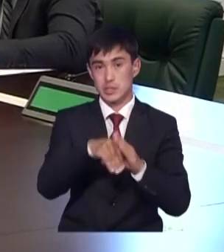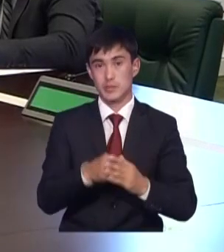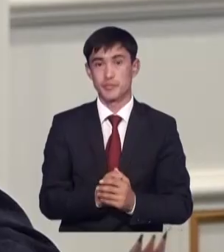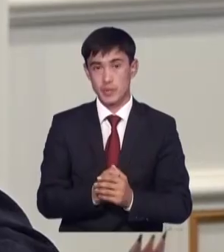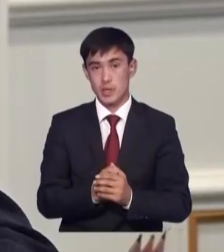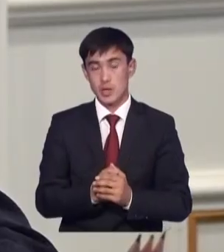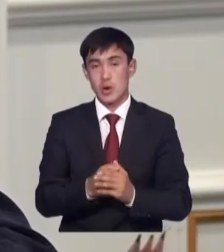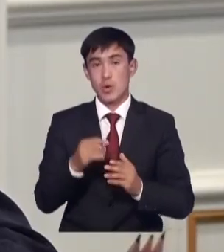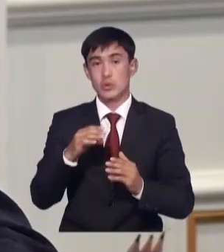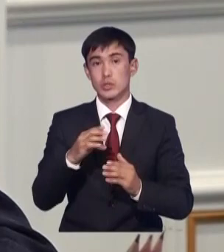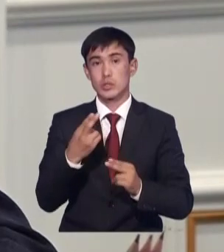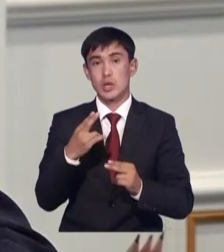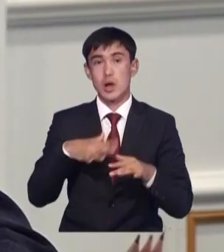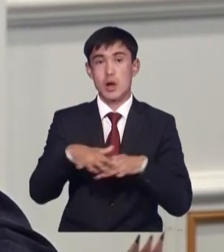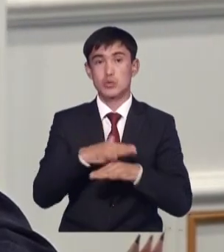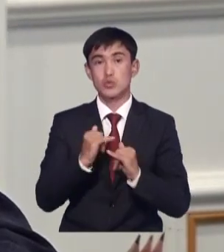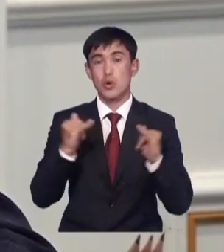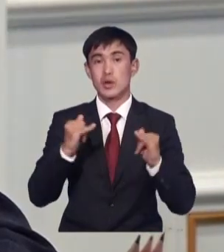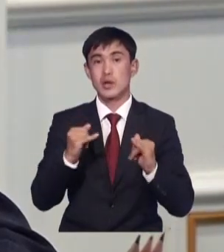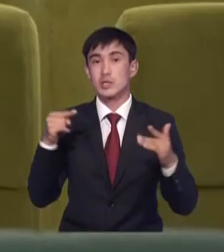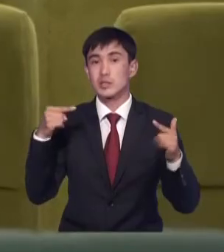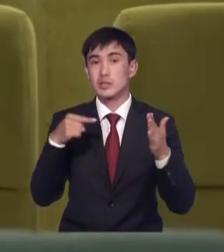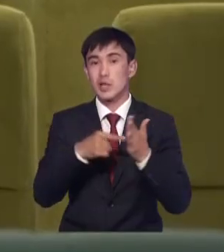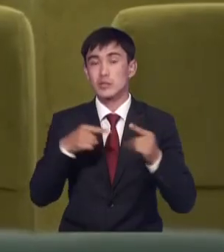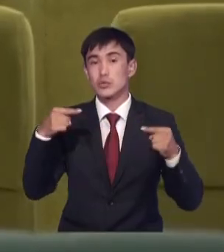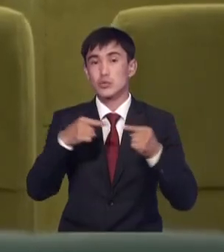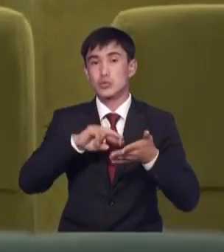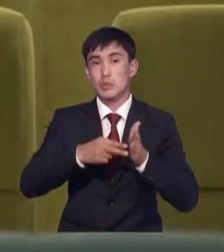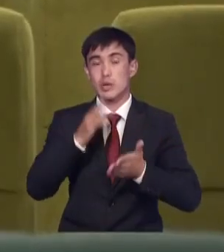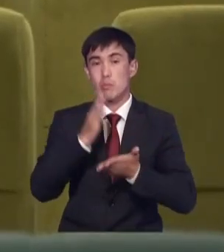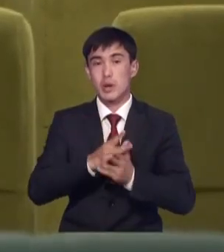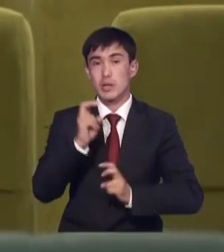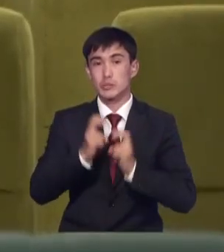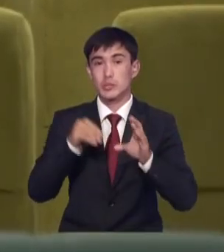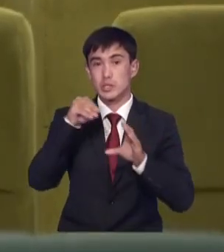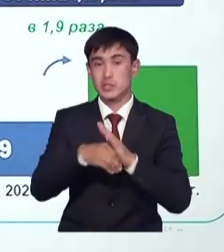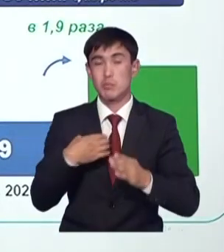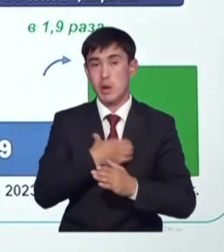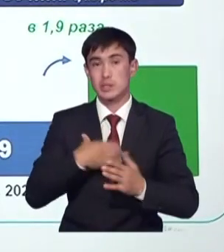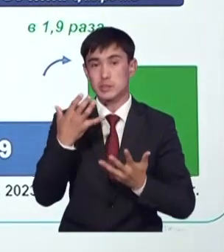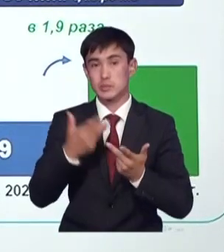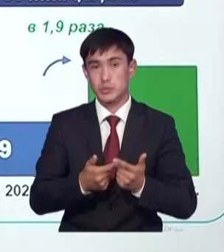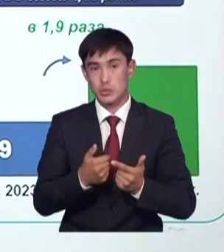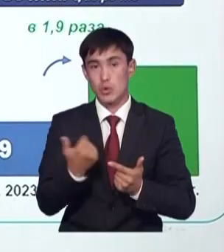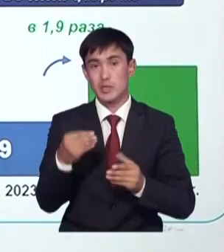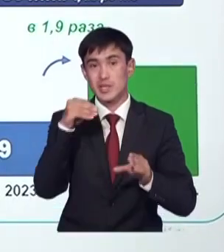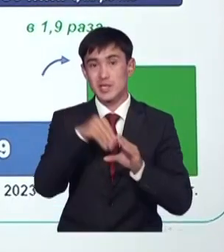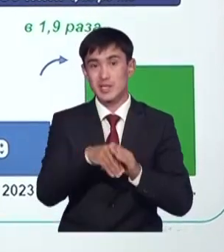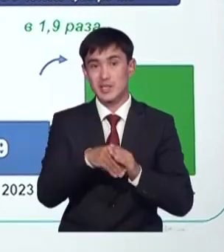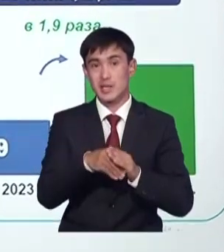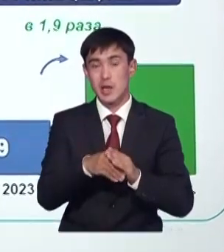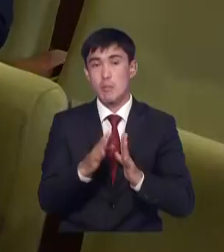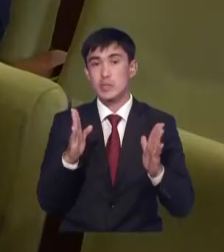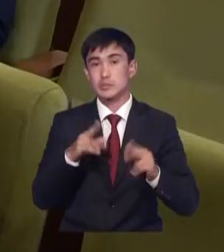енгізілуде. Оған әлеуеті мен қауқары жоғары нақты жоспары бар кәсіпорындар енгізілгені маңызды деп есептейді. Оған